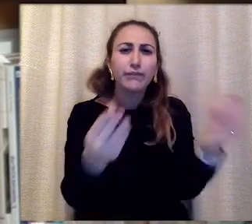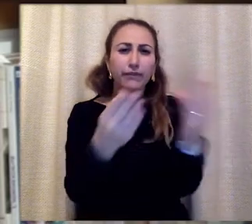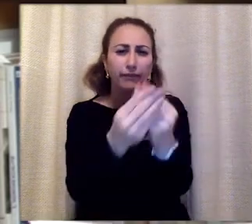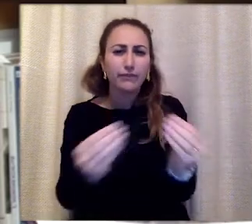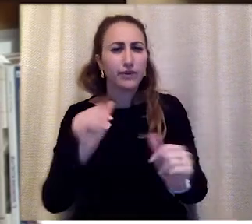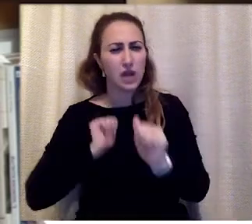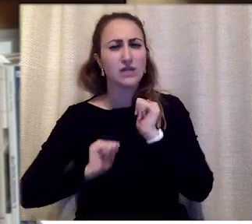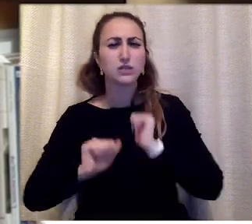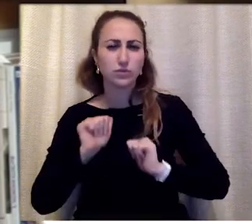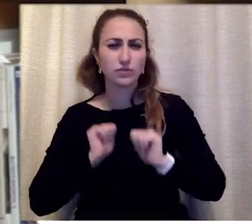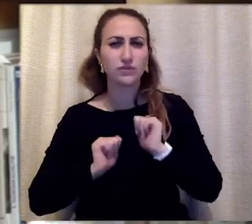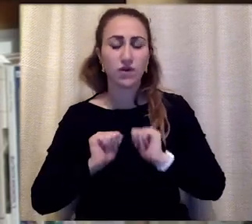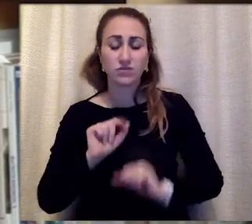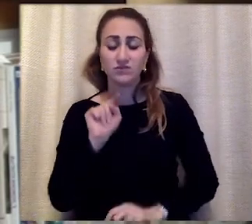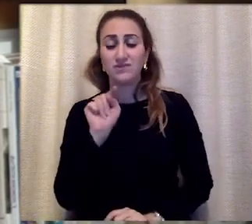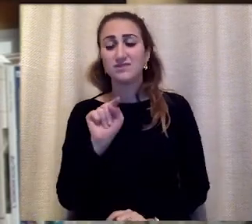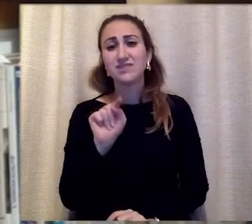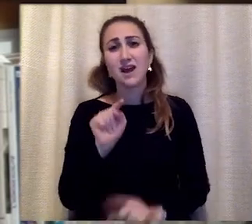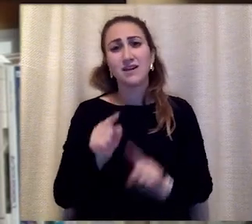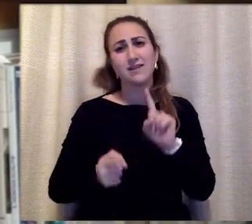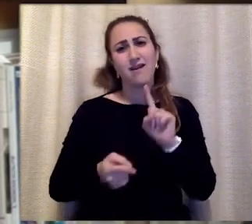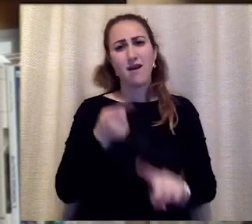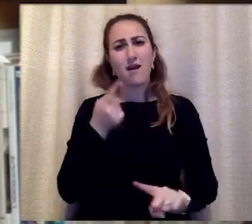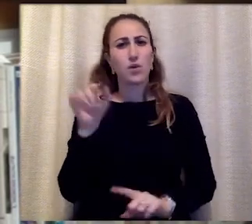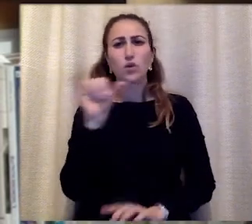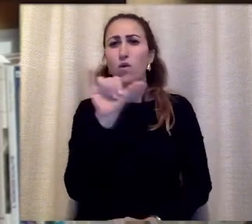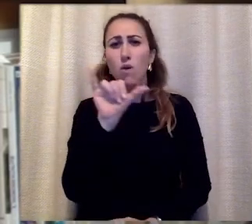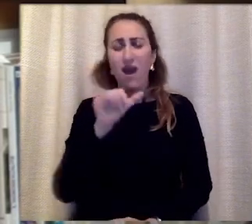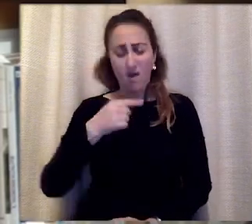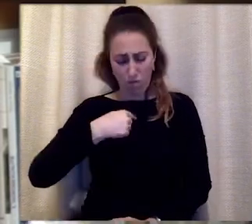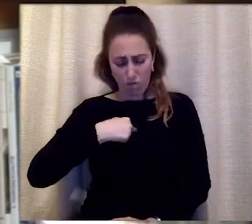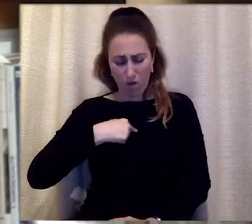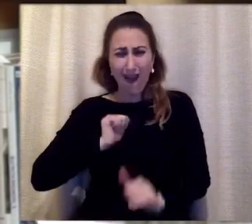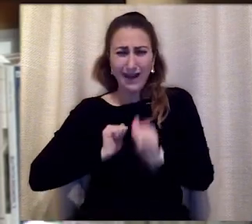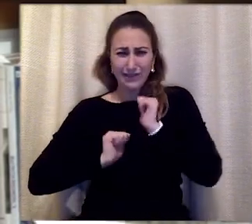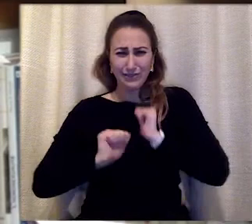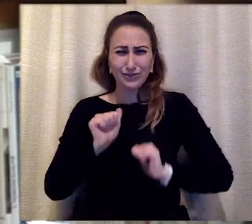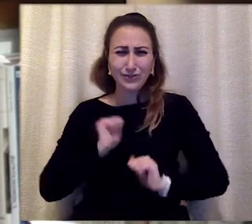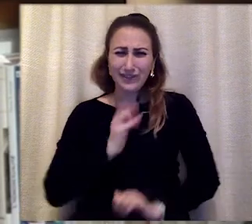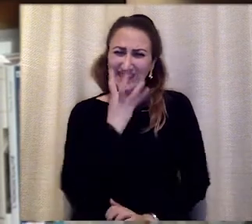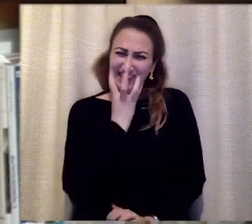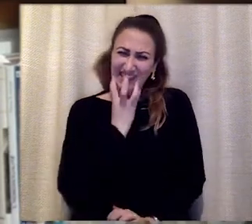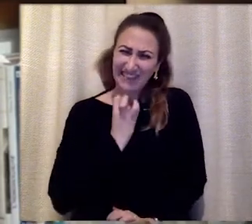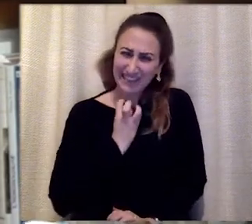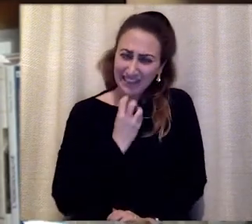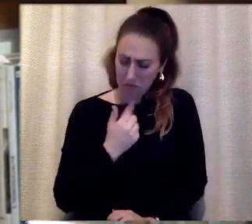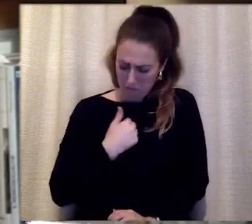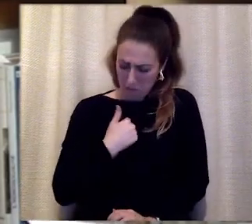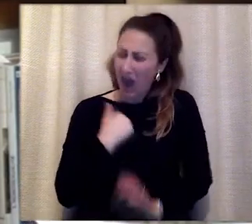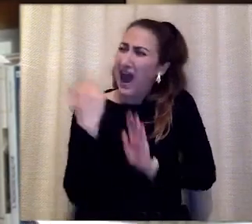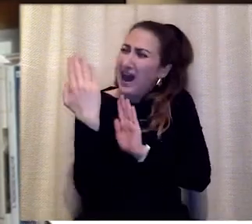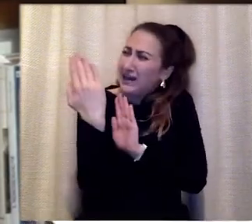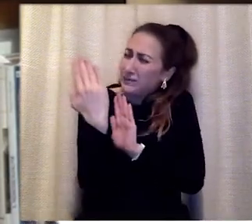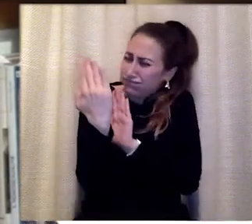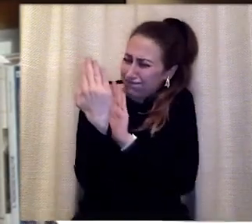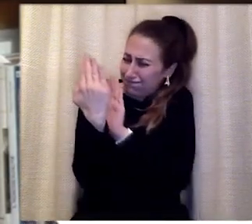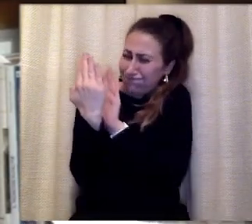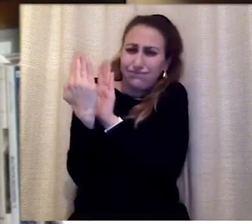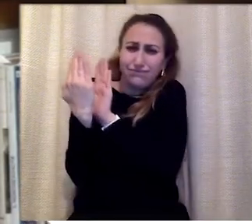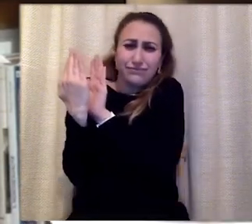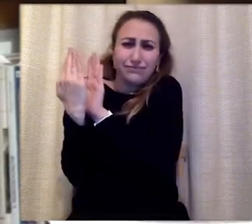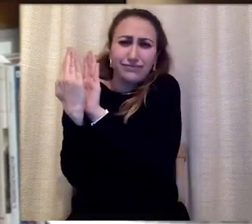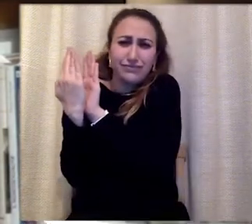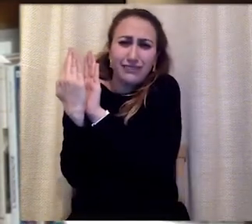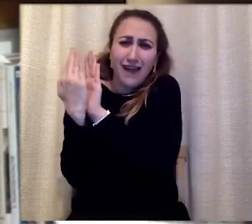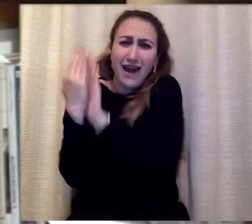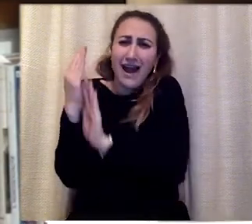avec leur Créateur, cette intimité envers leur Sauveur, cette intimité qui vient mettre un baume